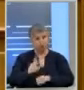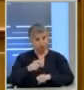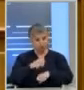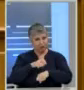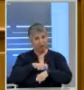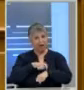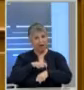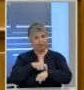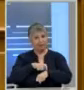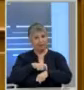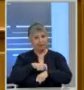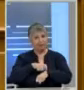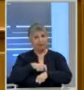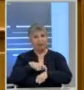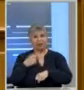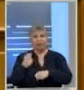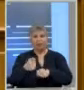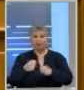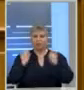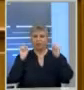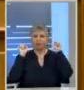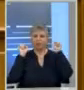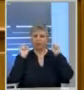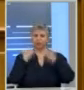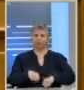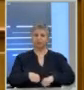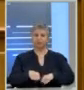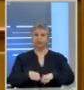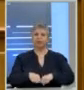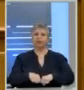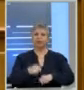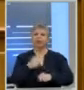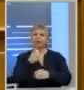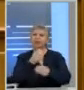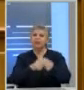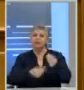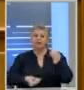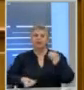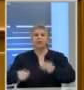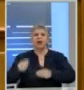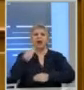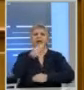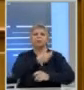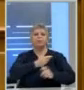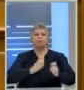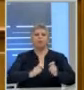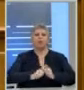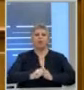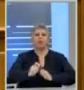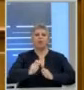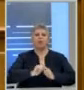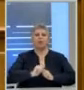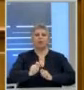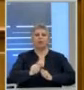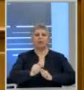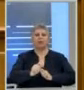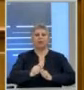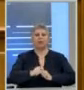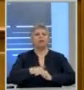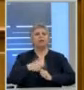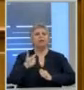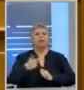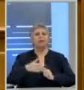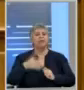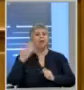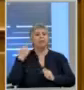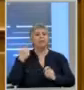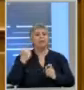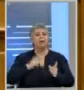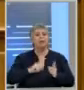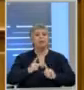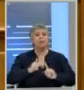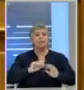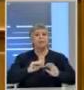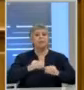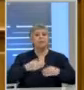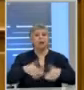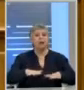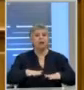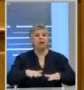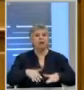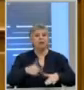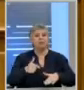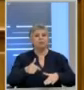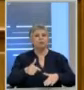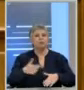ψηφίσετε και με τα δύο χέρια επιπλέον μέτρα από όσα προβλέπει η συμφωνία. Πού πήγε τώρα η αξιοπρέπεια